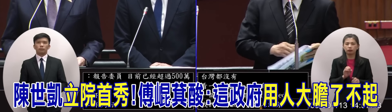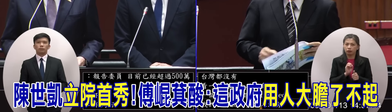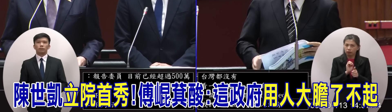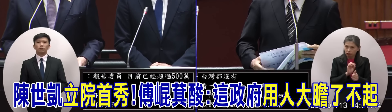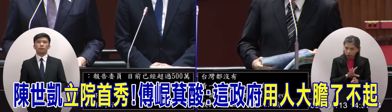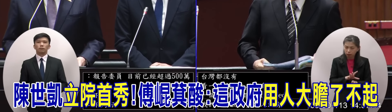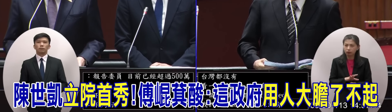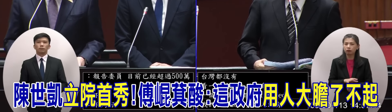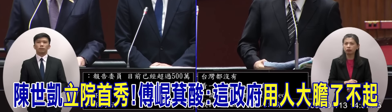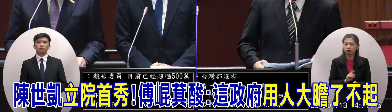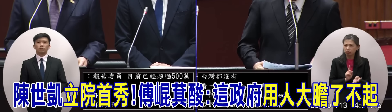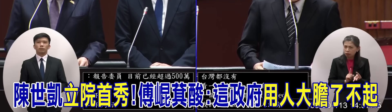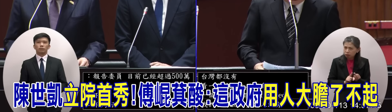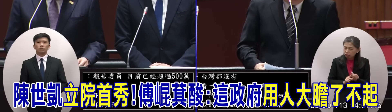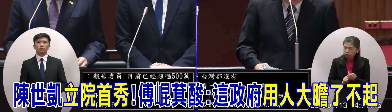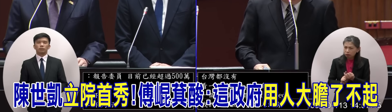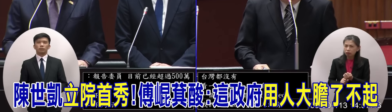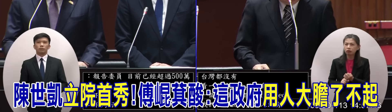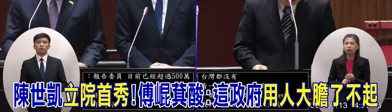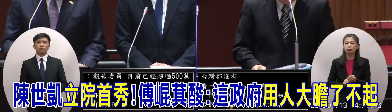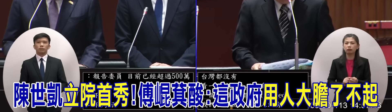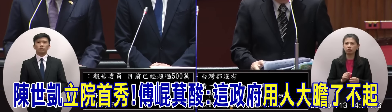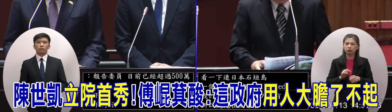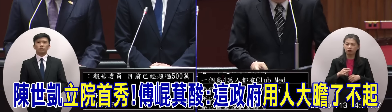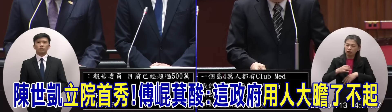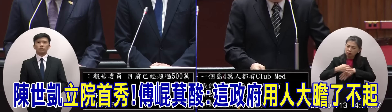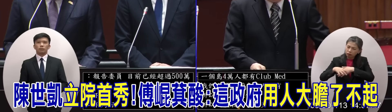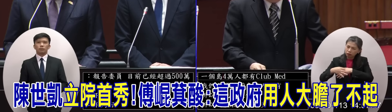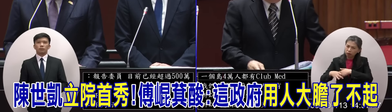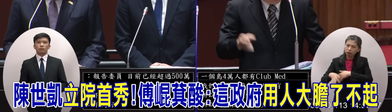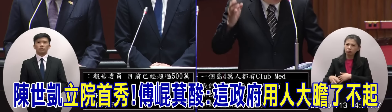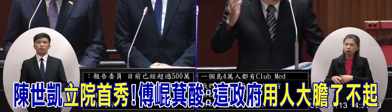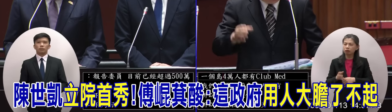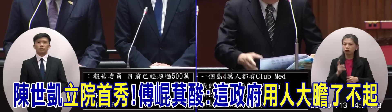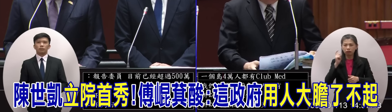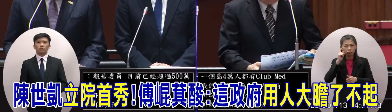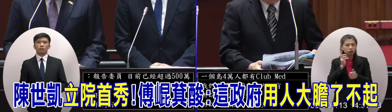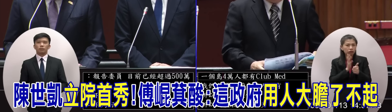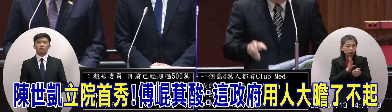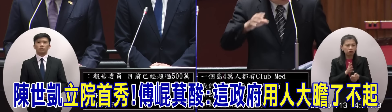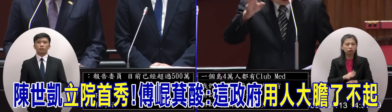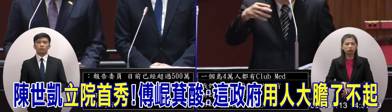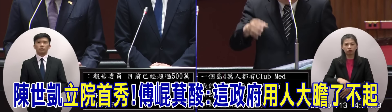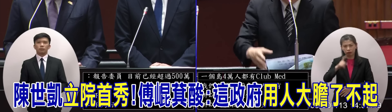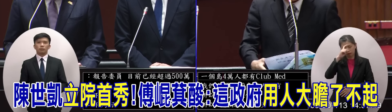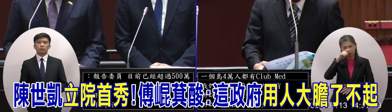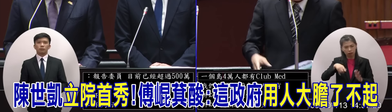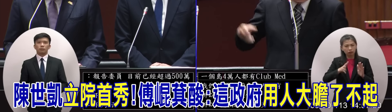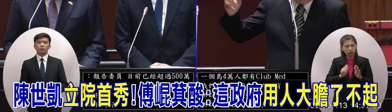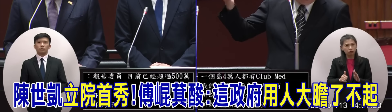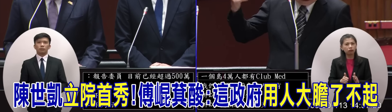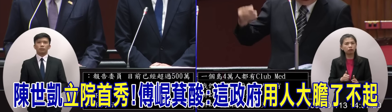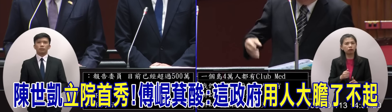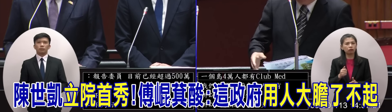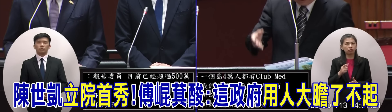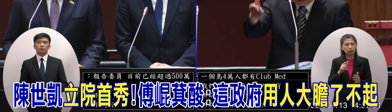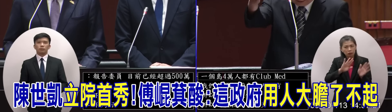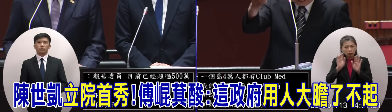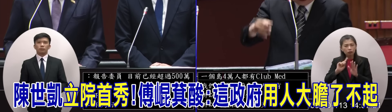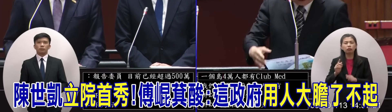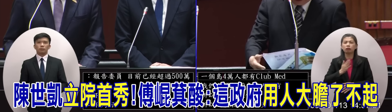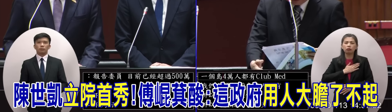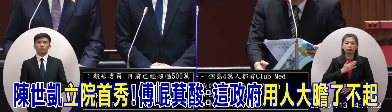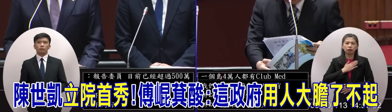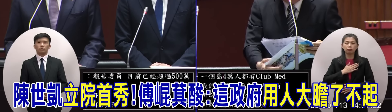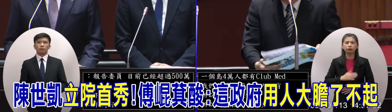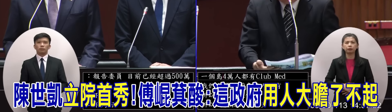一来跟院长就教，也让所有院长能够知道这个过程。我们再看一下哈，那